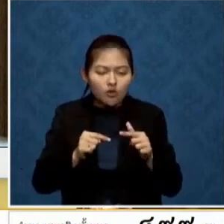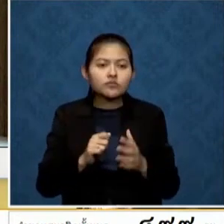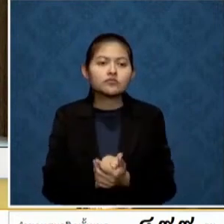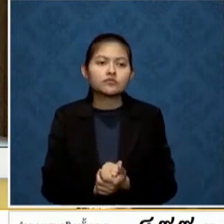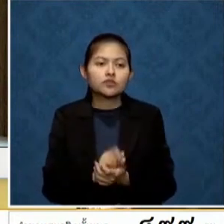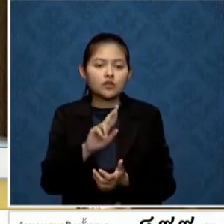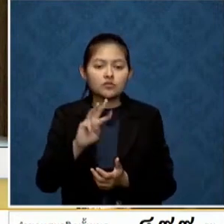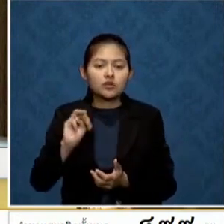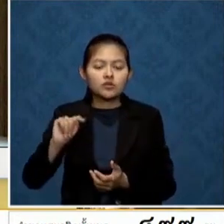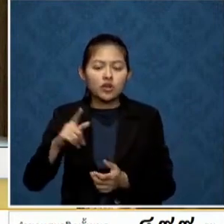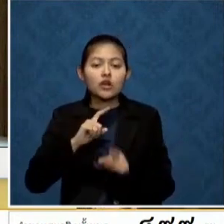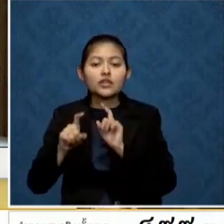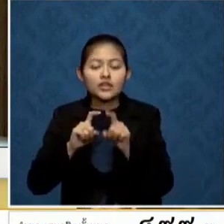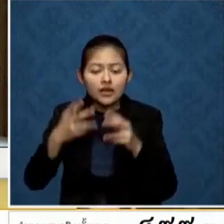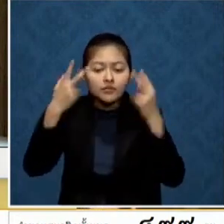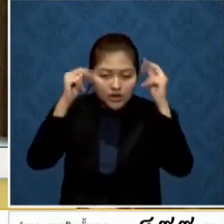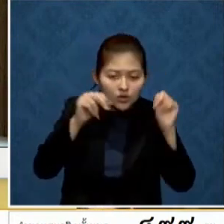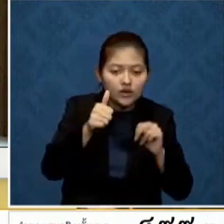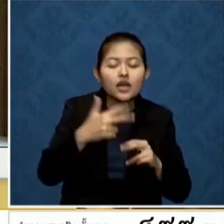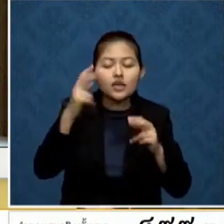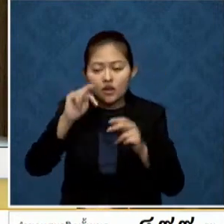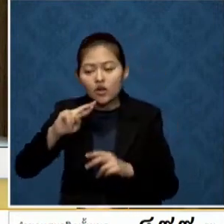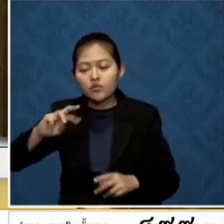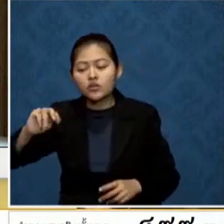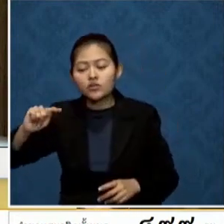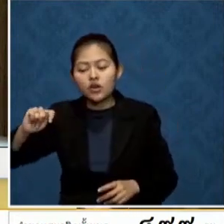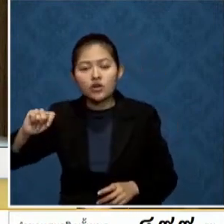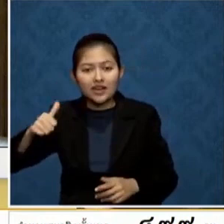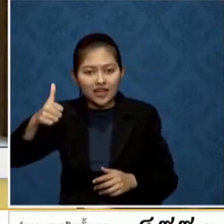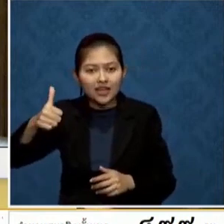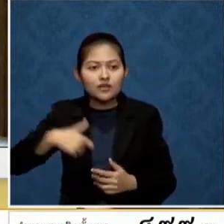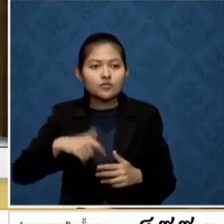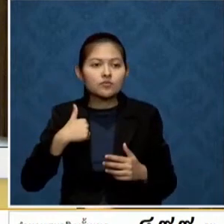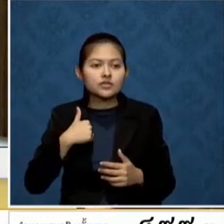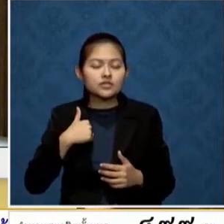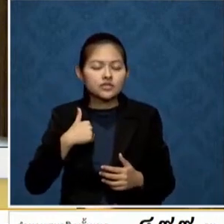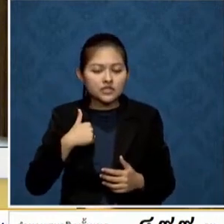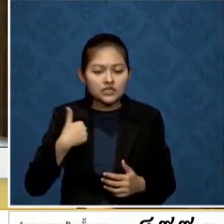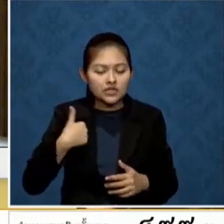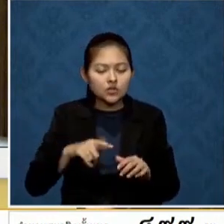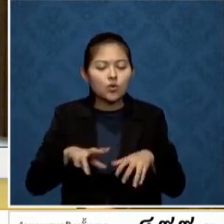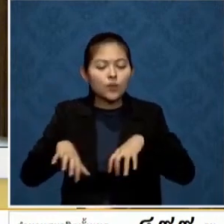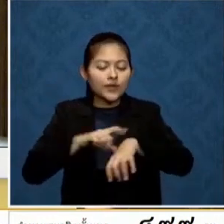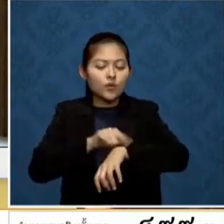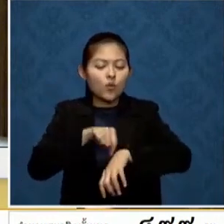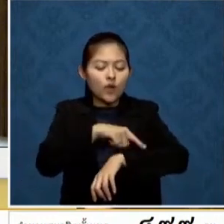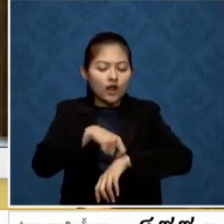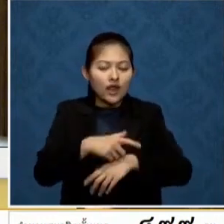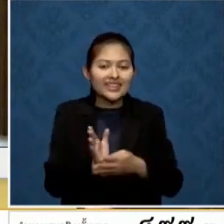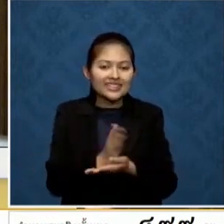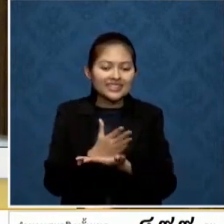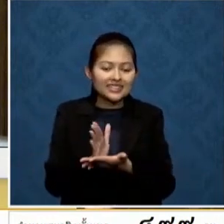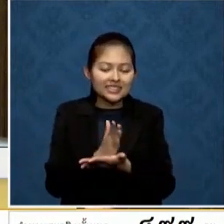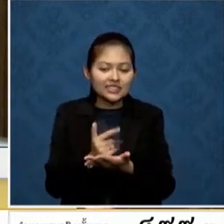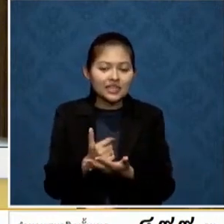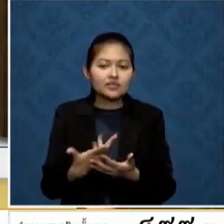รัฐมนตรีที่สามารถถามทั้งนายกและรัฐมนตรีได้ที่มีอยู่ณปัจจุบันดังนั้นเนี่ยผมก็เลยใช้วิธีในการเกลี่ยวเวลานะครับระหว่างเอ่อ